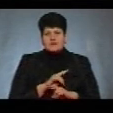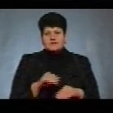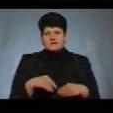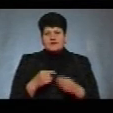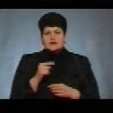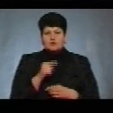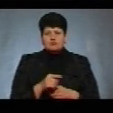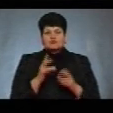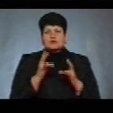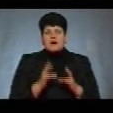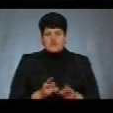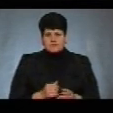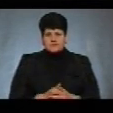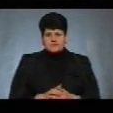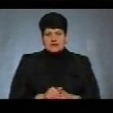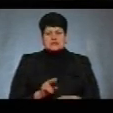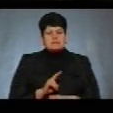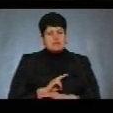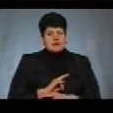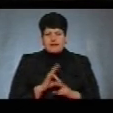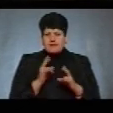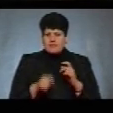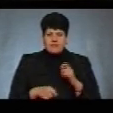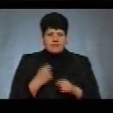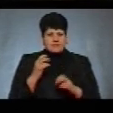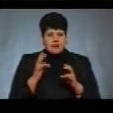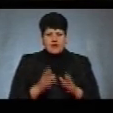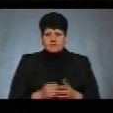йому травм, смертельних травм, і